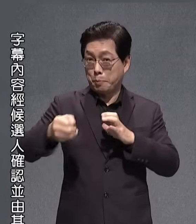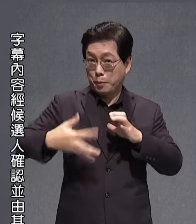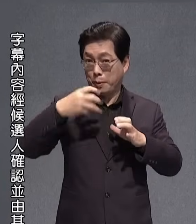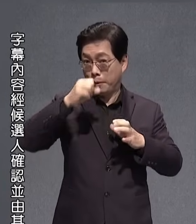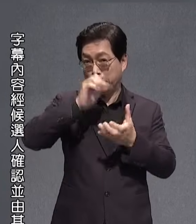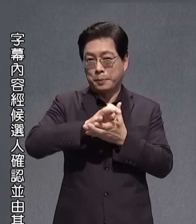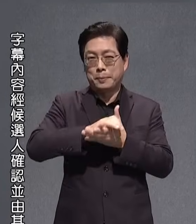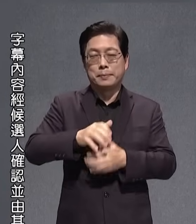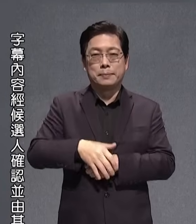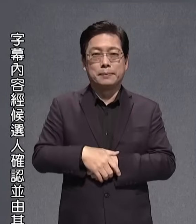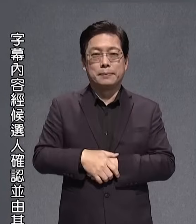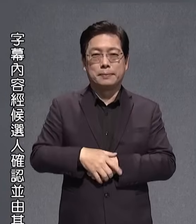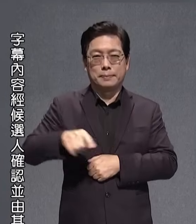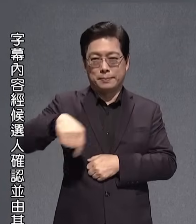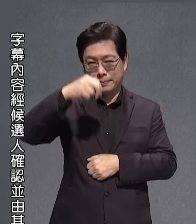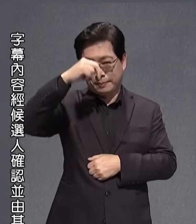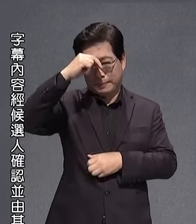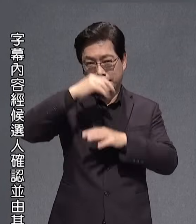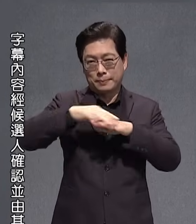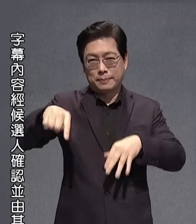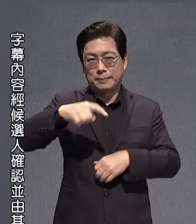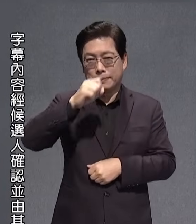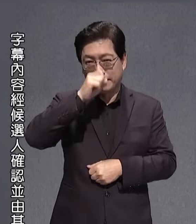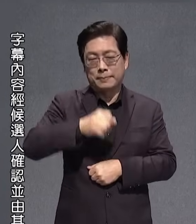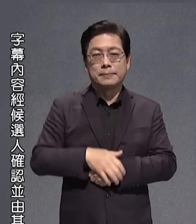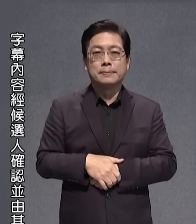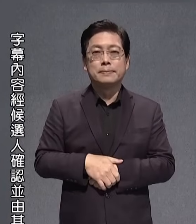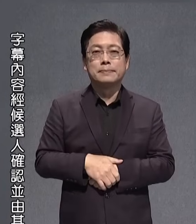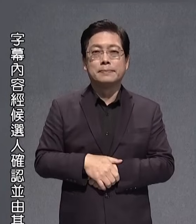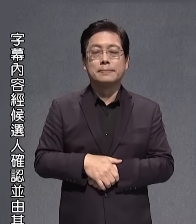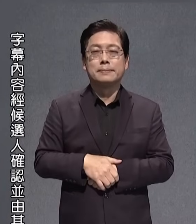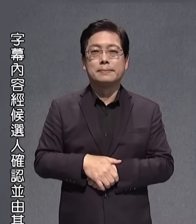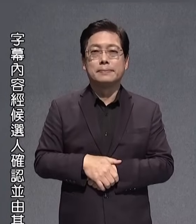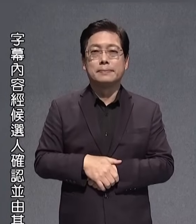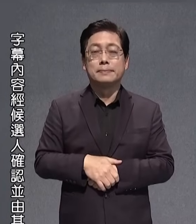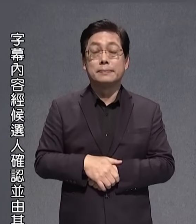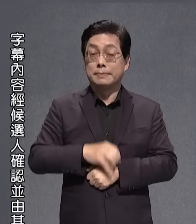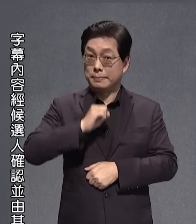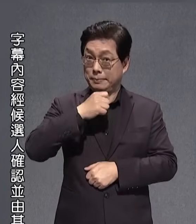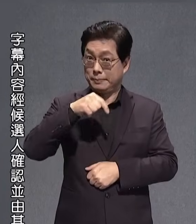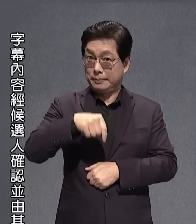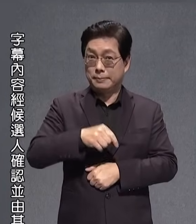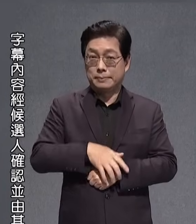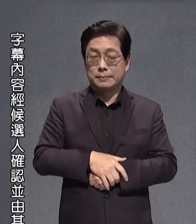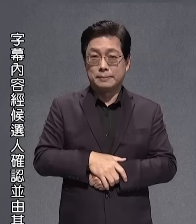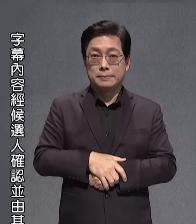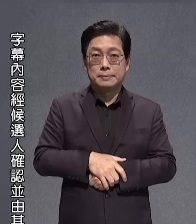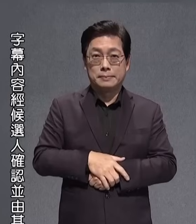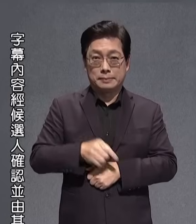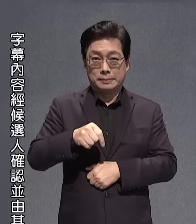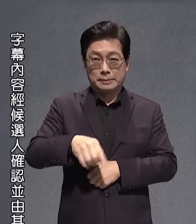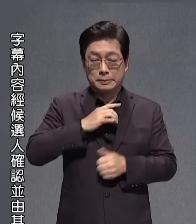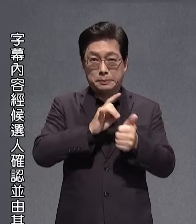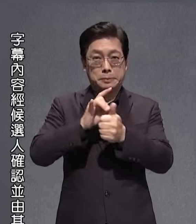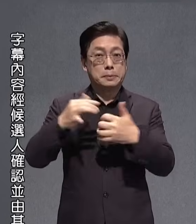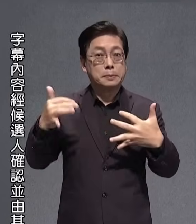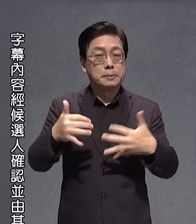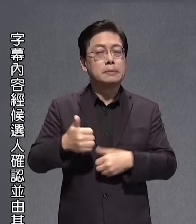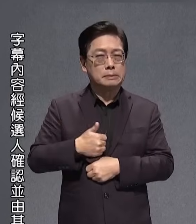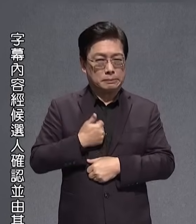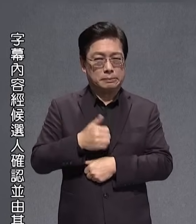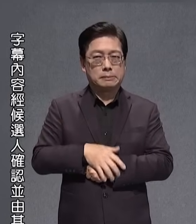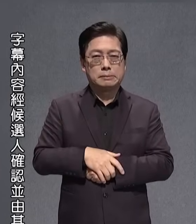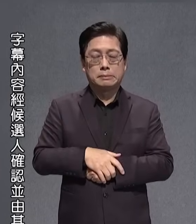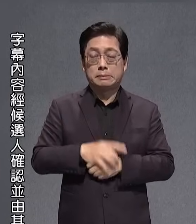好朋友们，大家午安，大家好。以在台湾诈骗的问题，可以讲